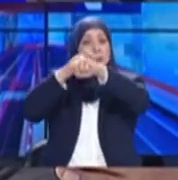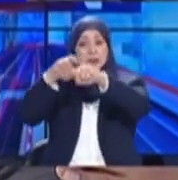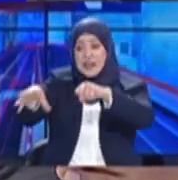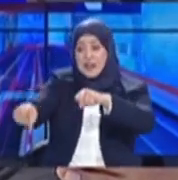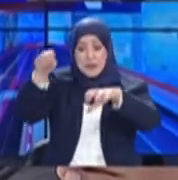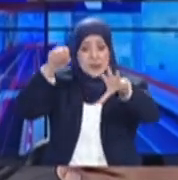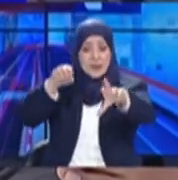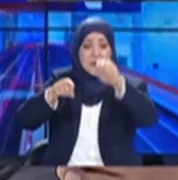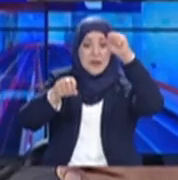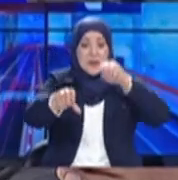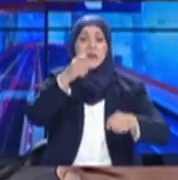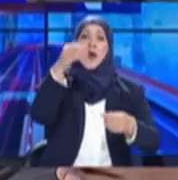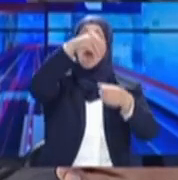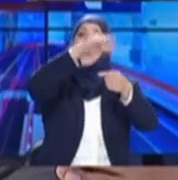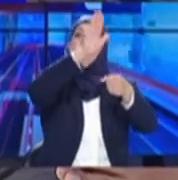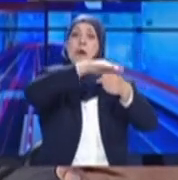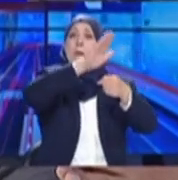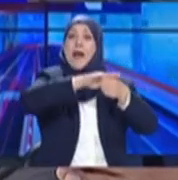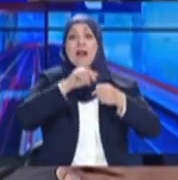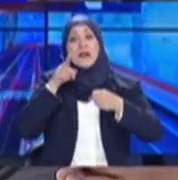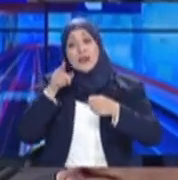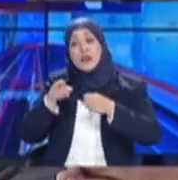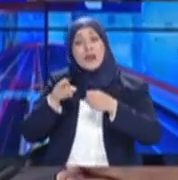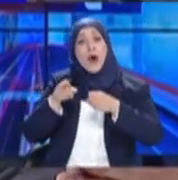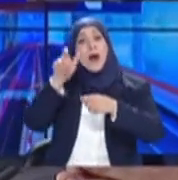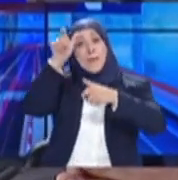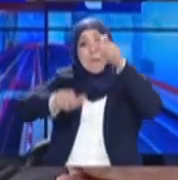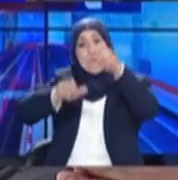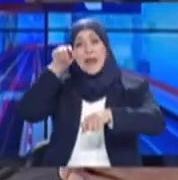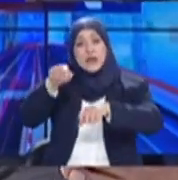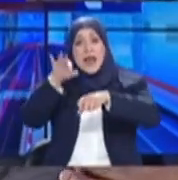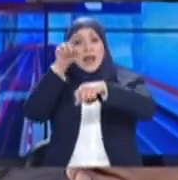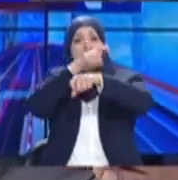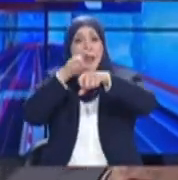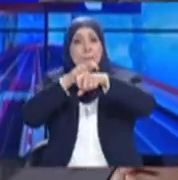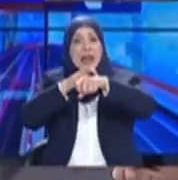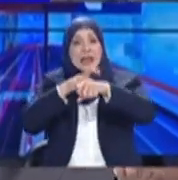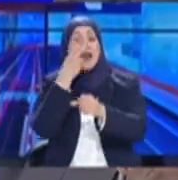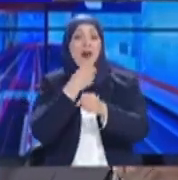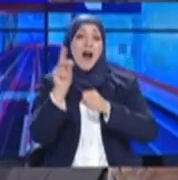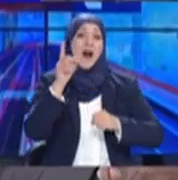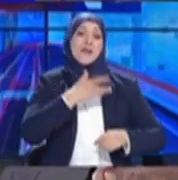ال الفضلات هادي كافه الان التنسيق وين يوم في المعارضه البالغين